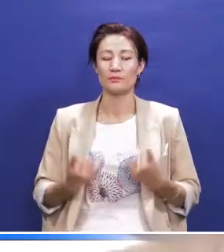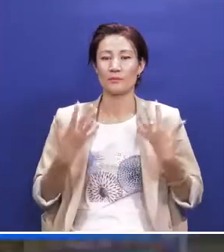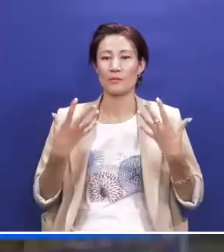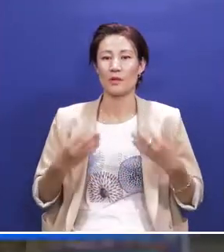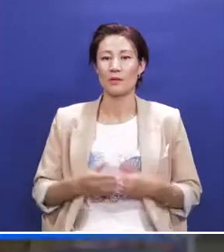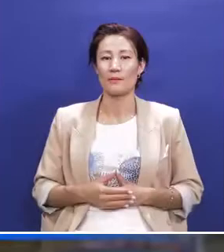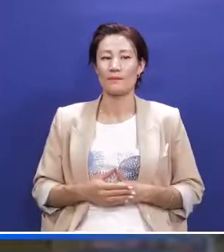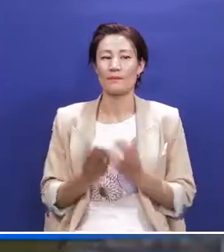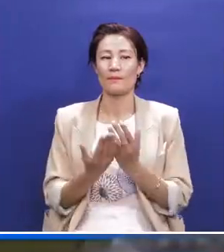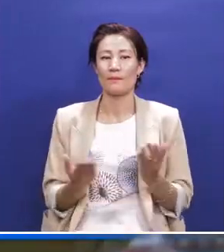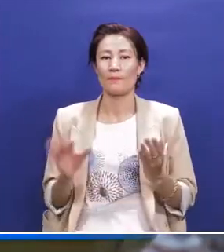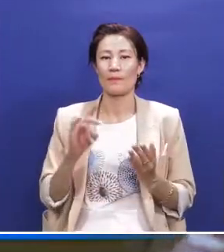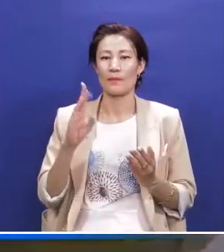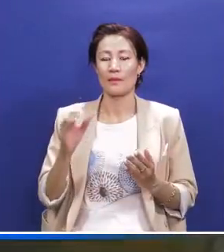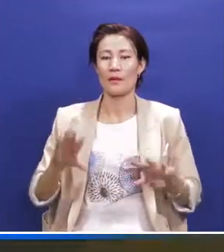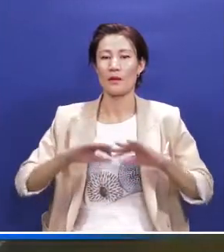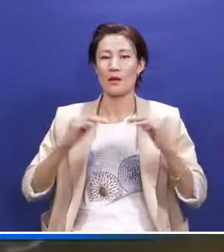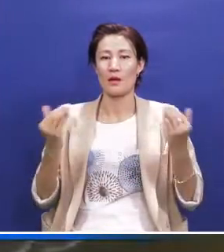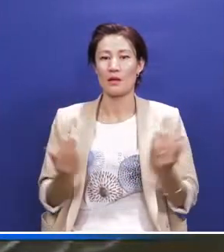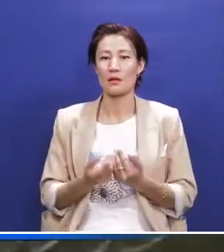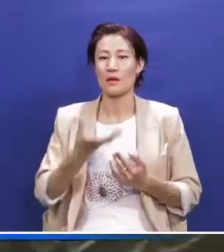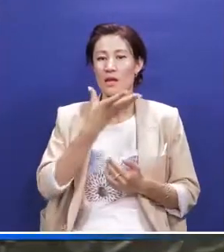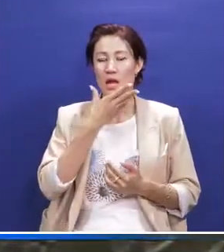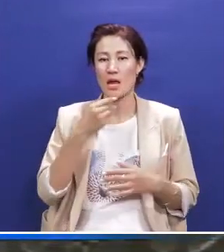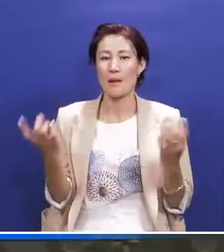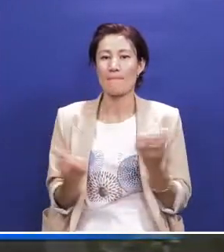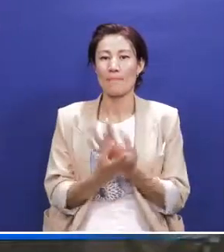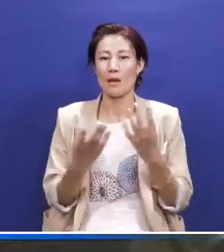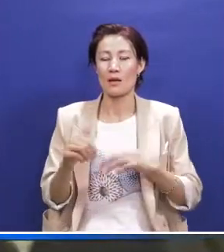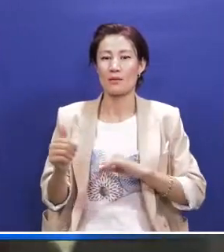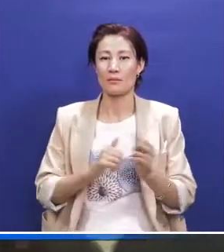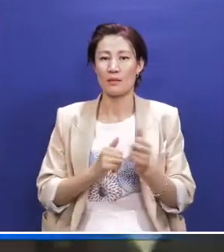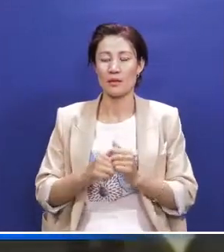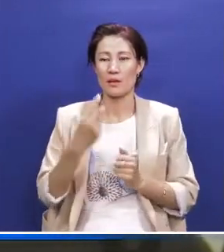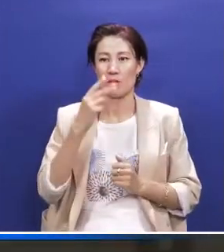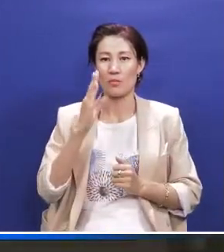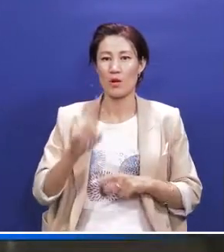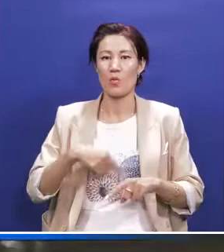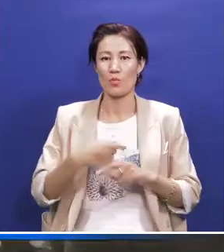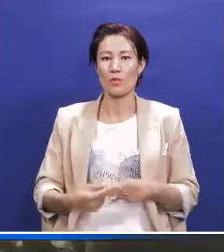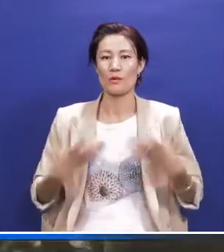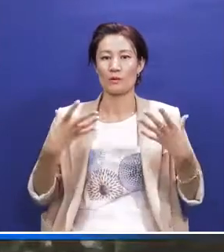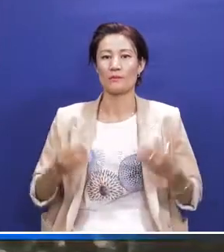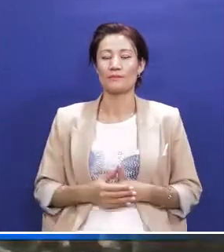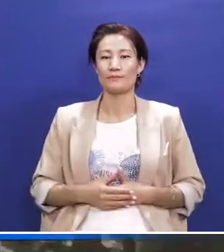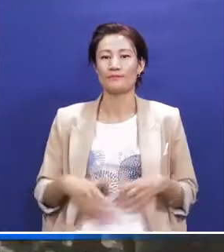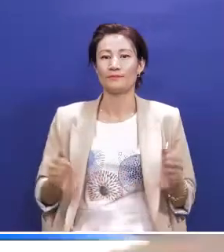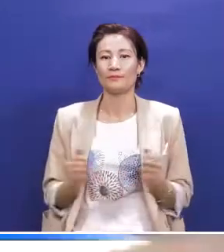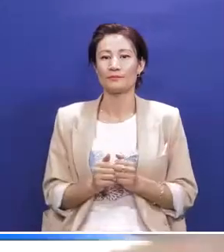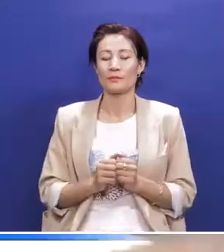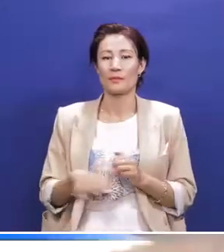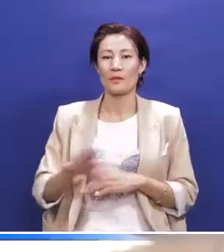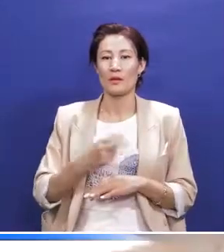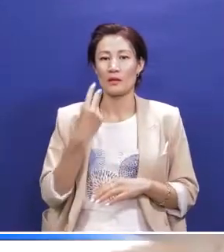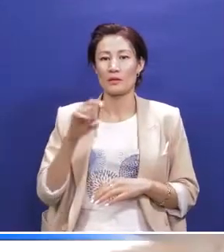таңда Тайқазанның айналасында керемет іс-шаралар, байқаулар өтіп жатады. Олардың басы қасын сіздер